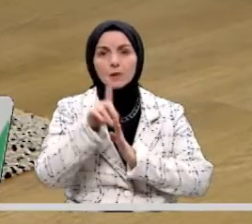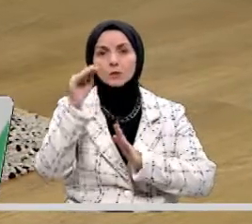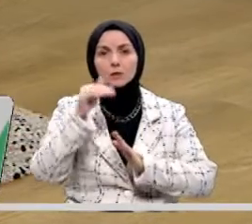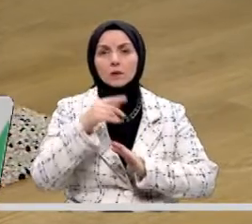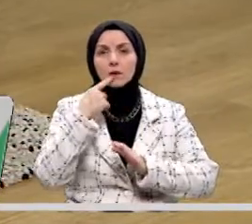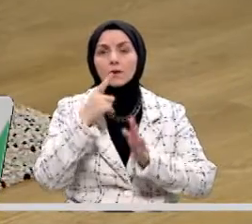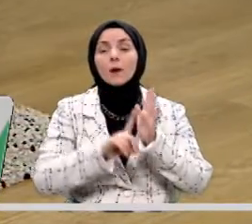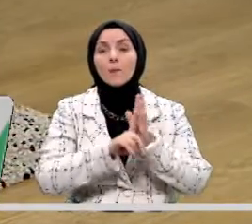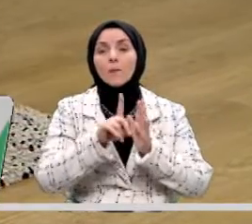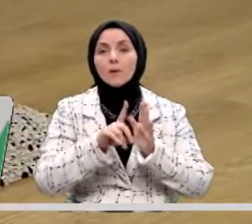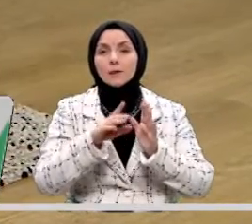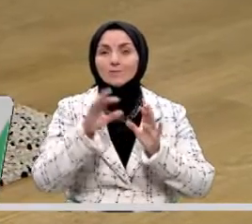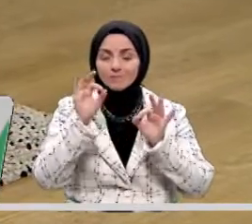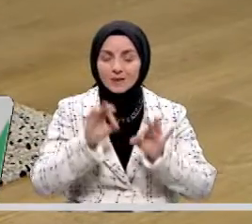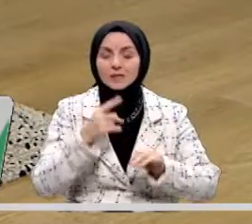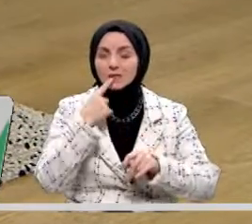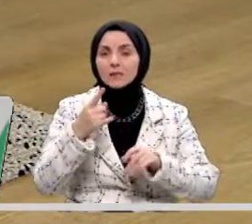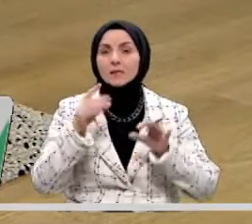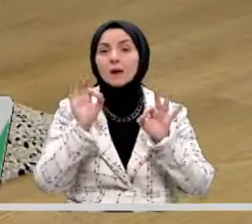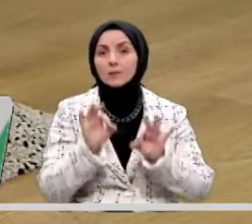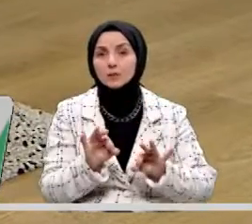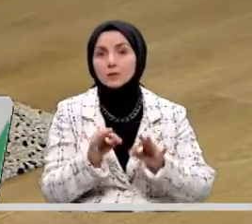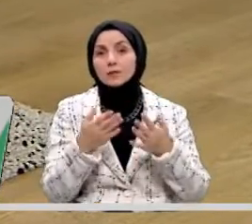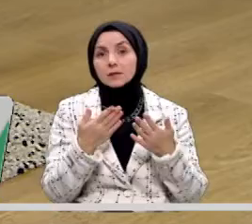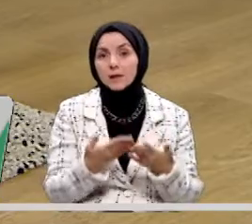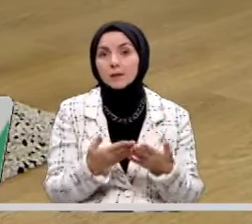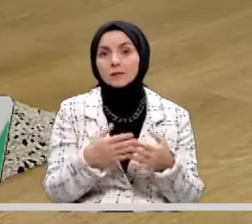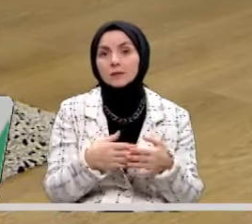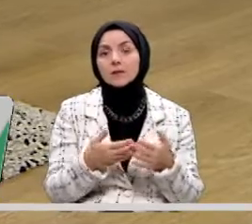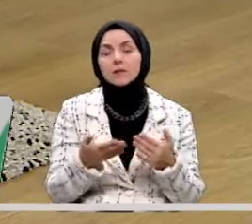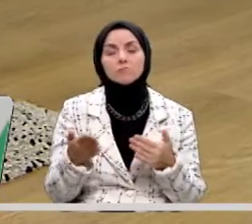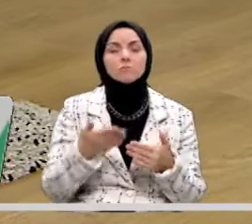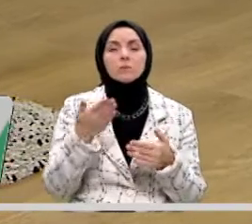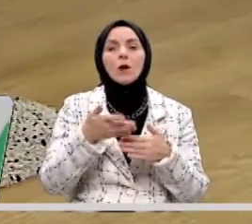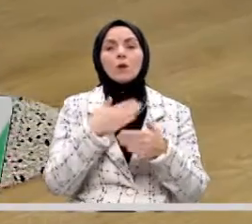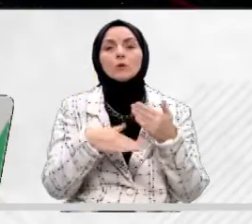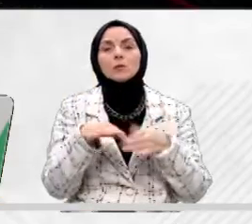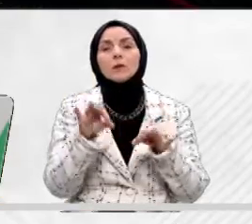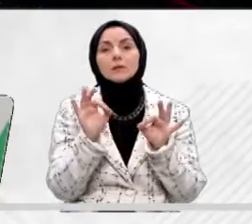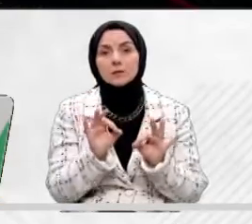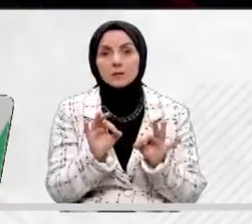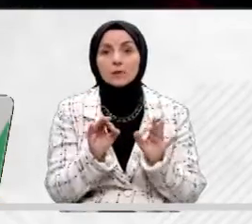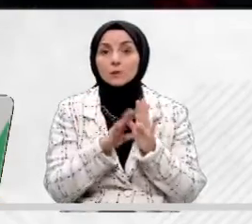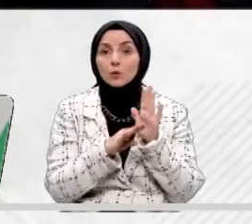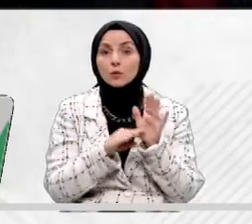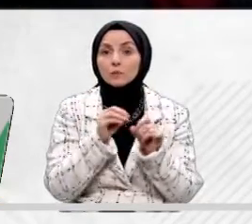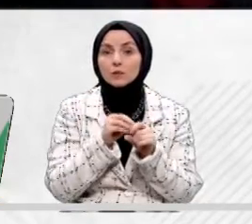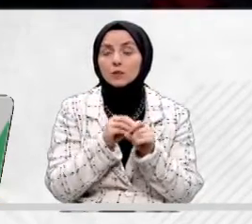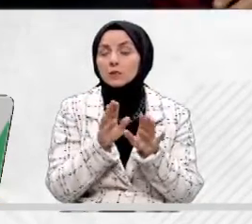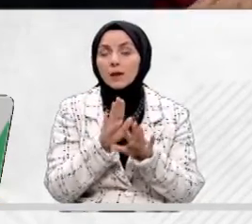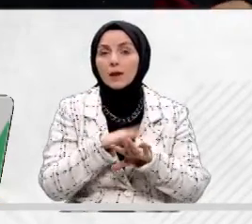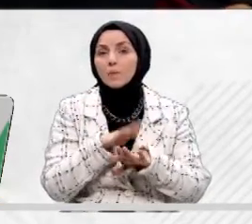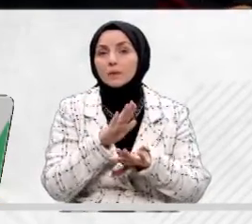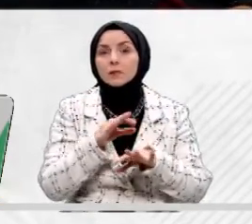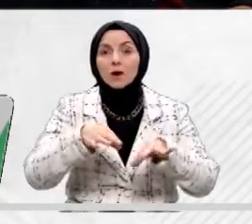hazırlandık ama burada hazırlanmadık yani başımızı burada örtmedik ya da çayımızı burada getirmedik program içinde yapmadık bunları hazırdık oturduk buraya